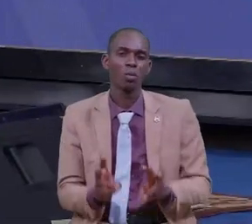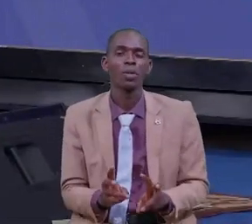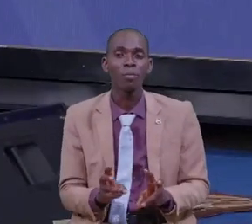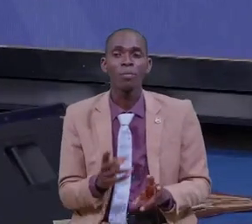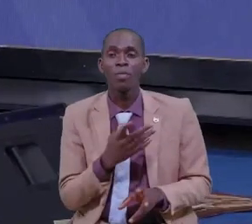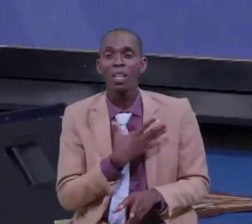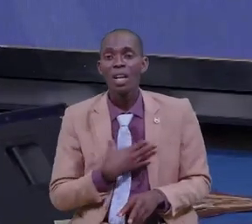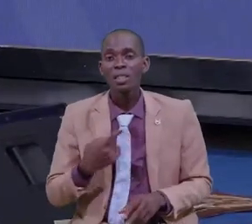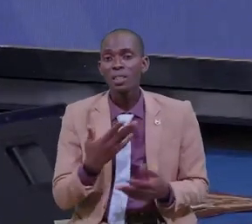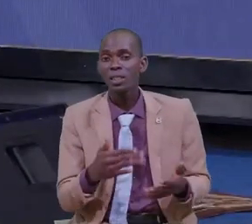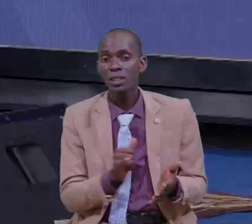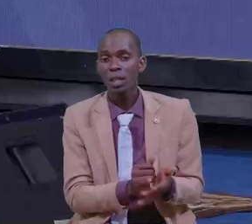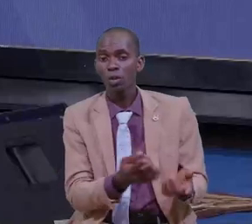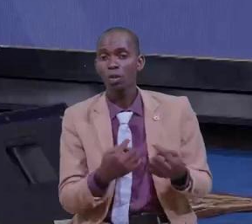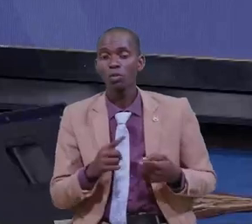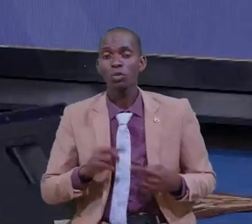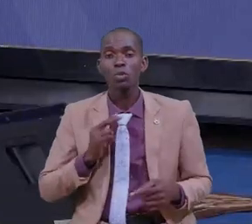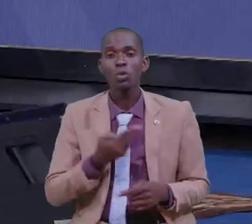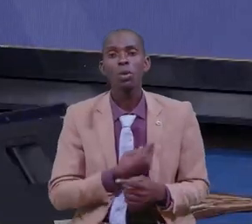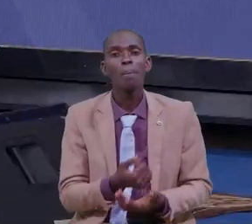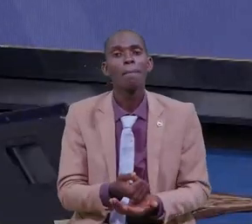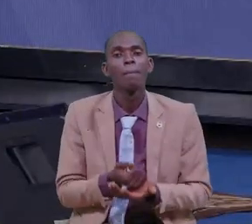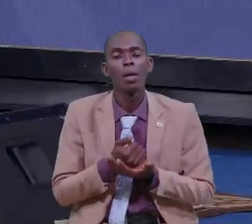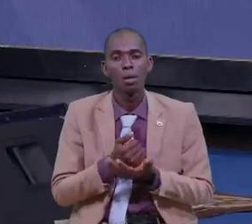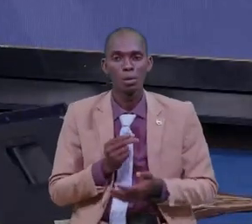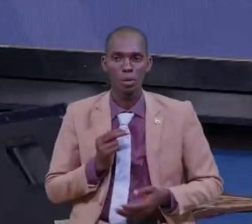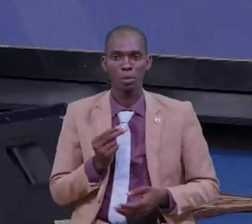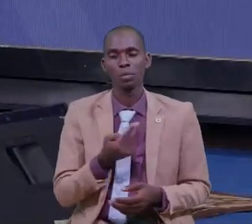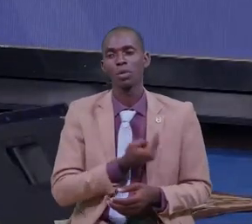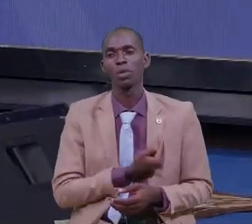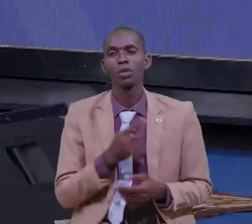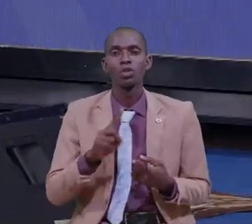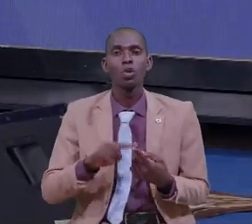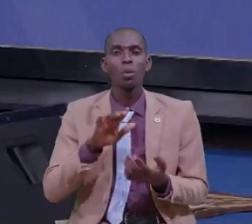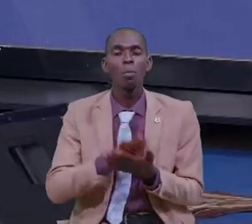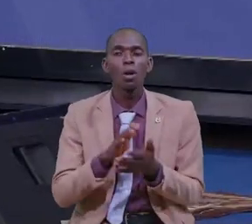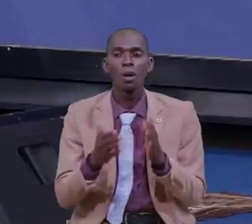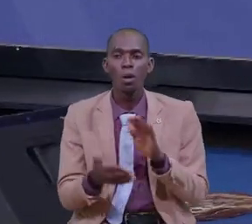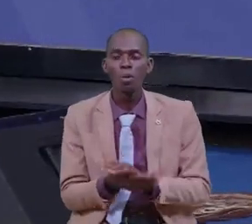Et les choses qui viennent sur notre chemin, ce sont les choses qui nous aident.